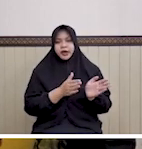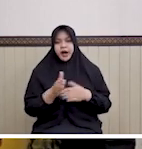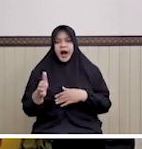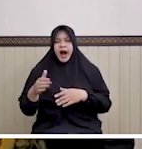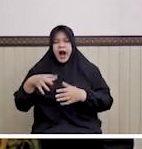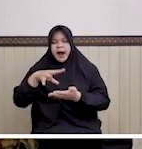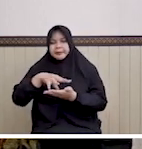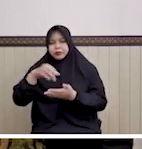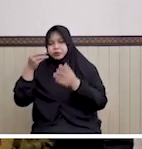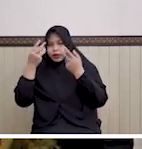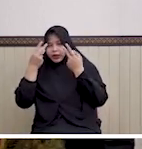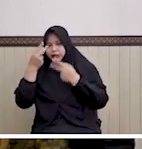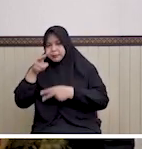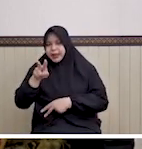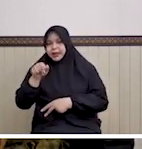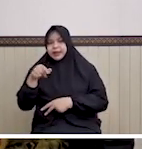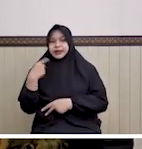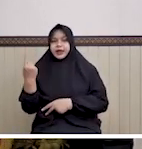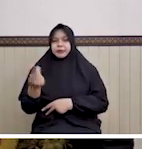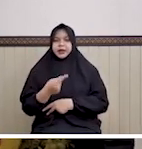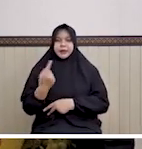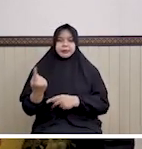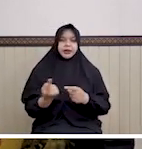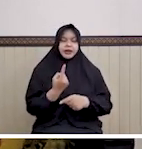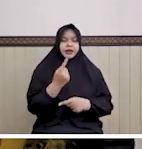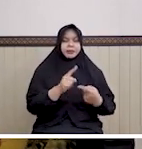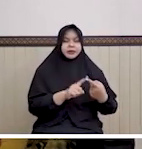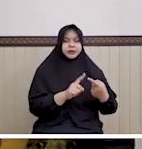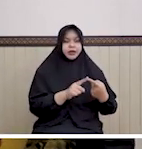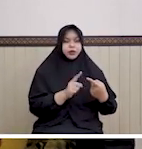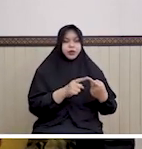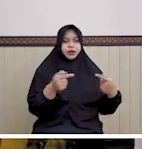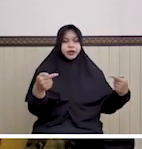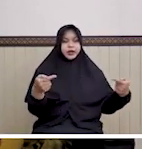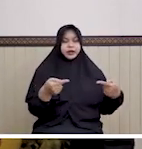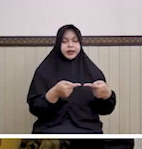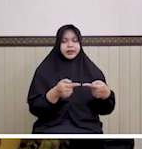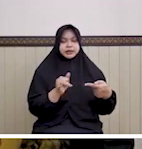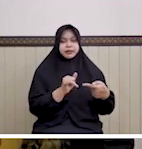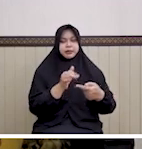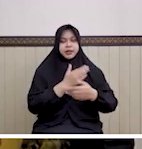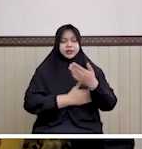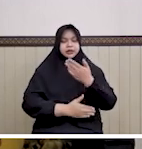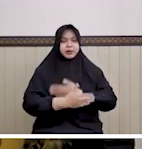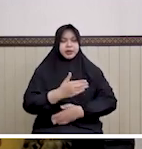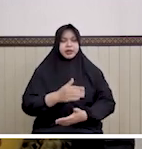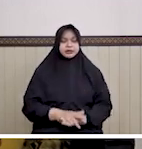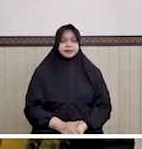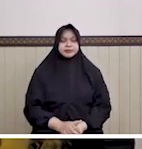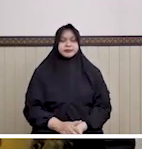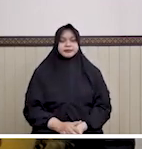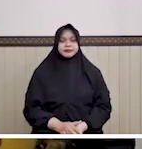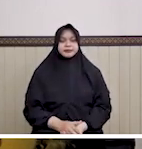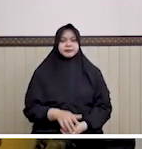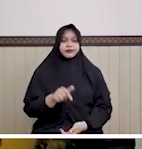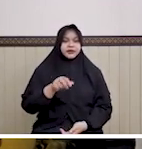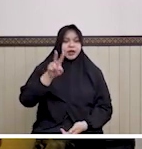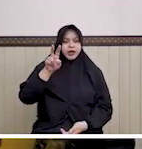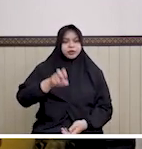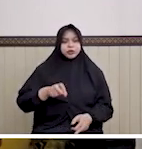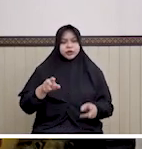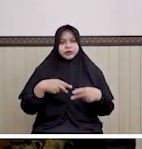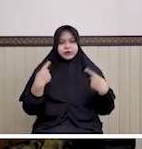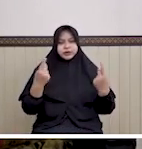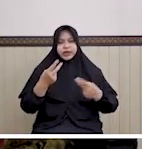Centerpoint kami ya yang pertama terkait dengan disabilitasnya ini harus kita